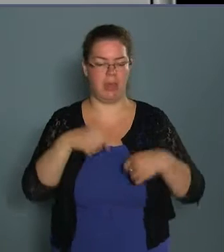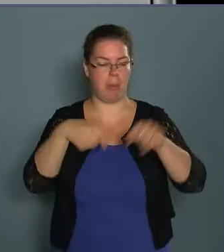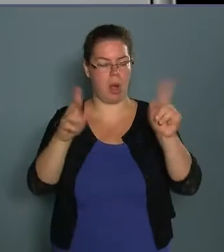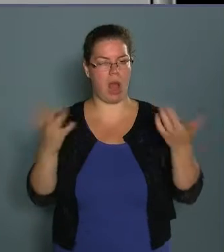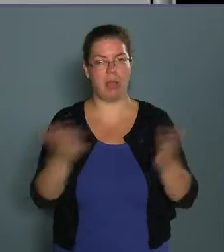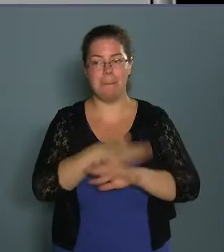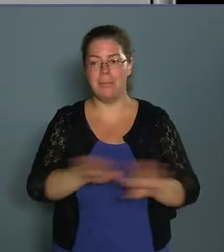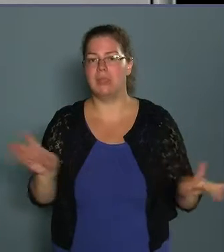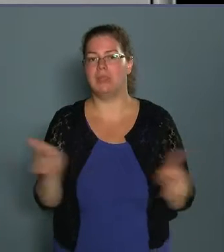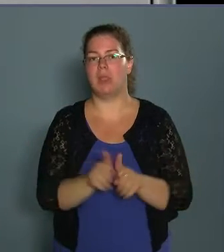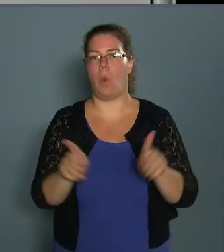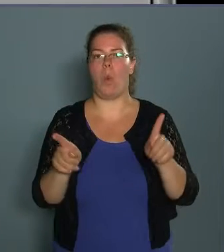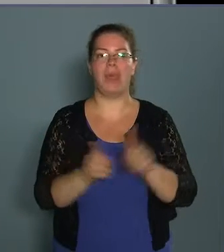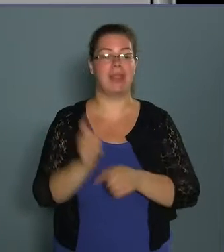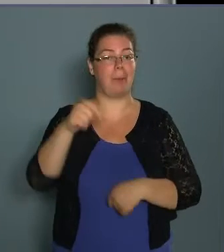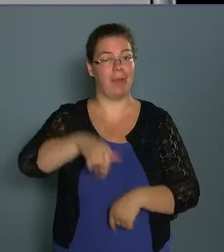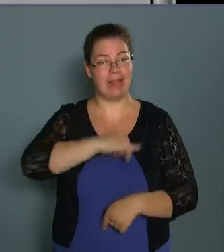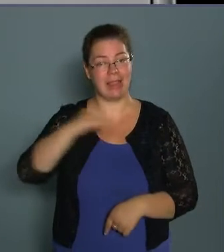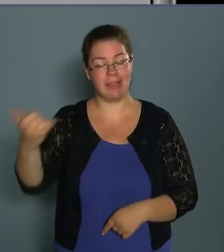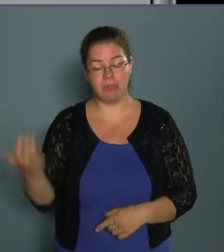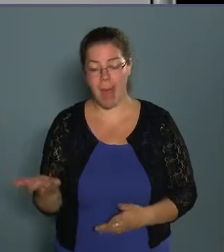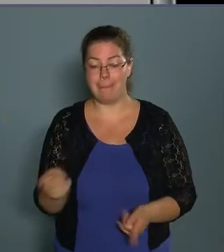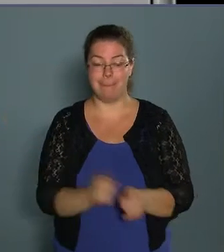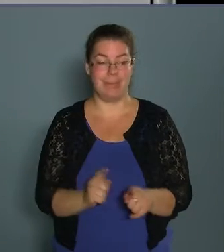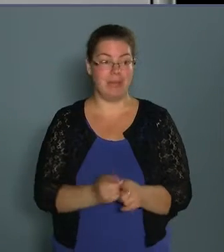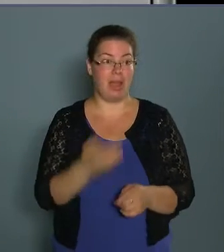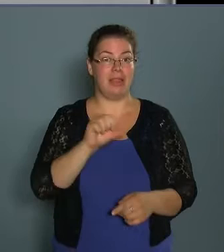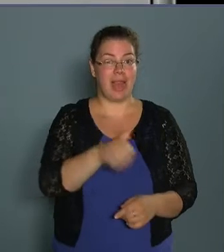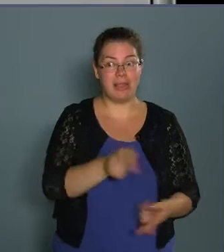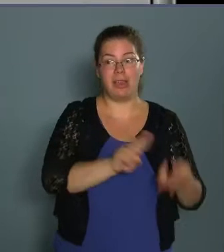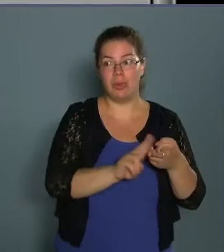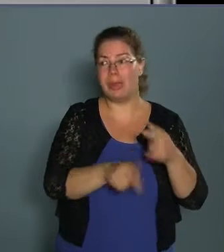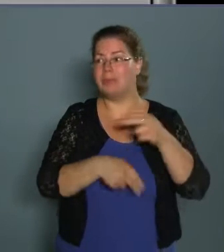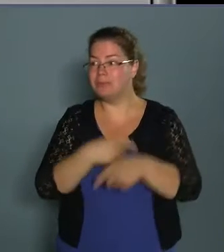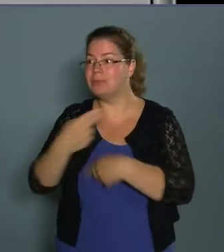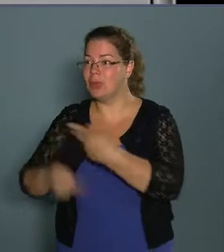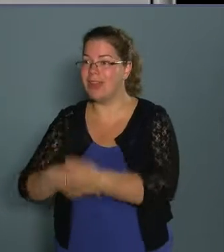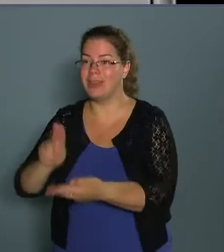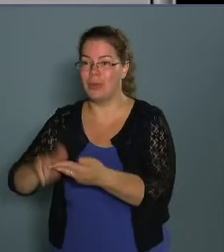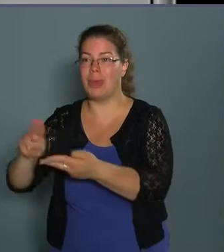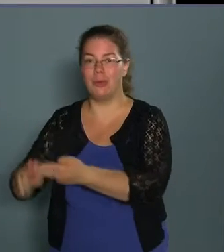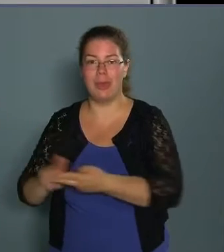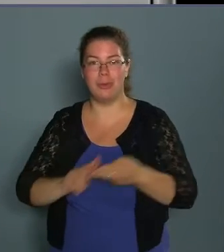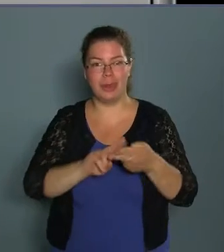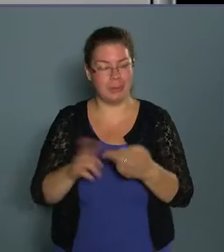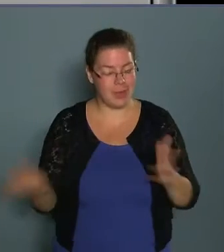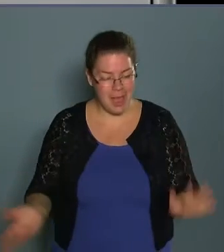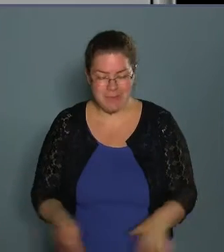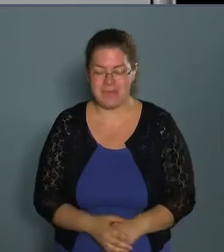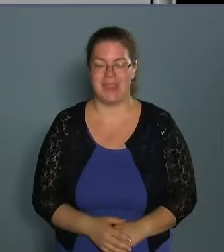mind olyan ebben az esztendőben, mint hogyha egyik ünneplésből a másikba mennénk